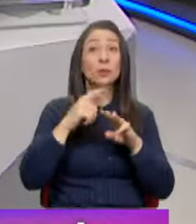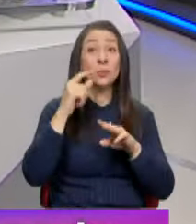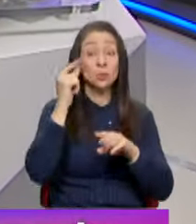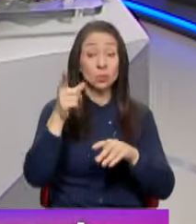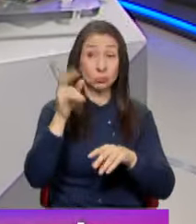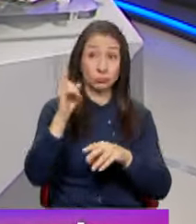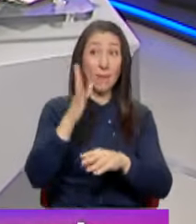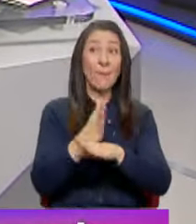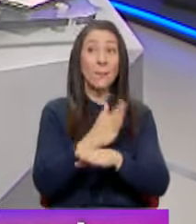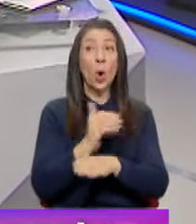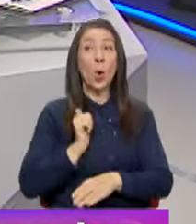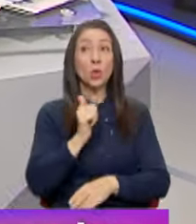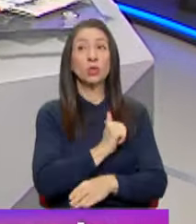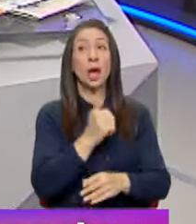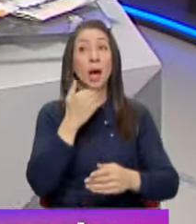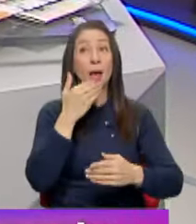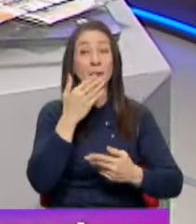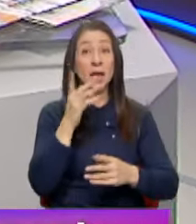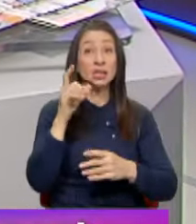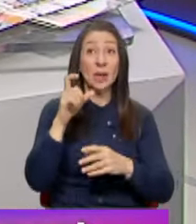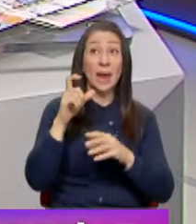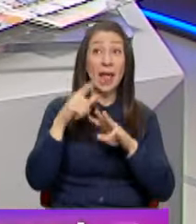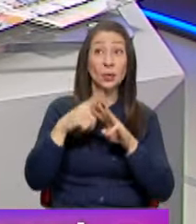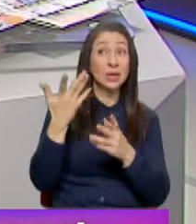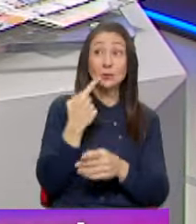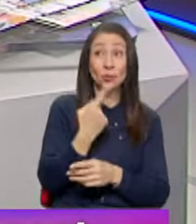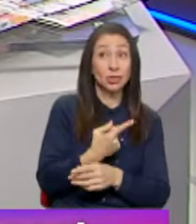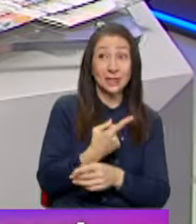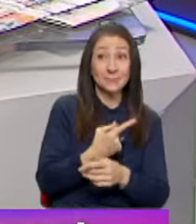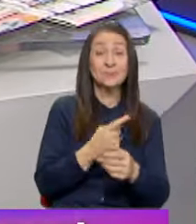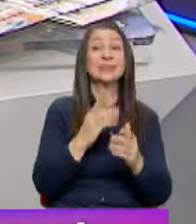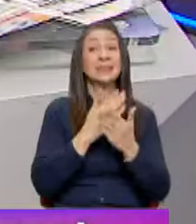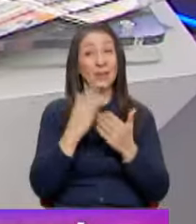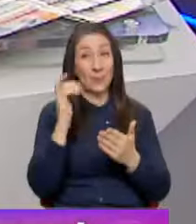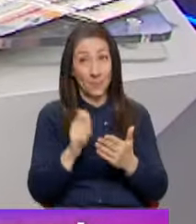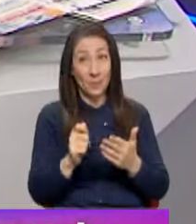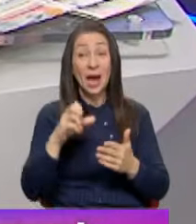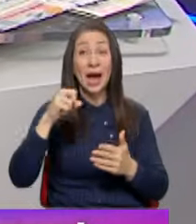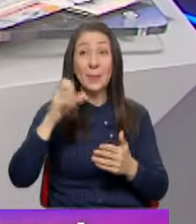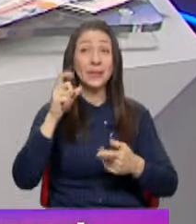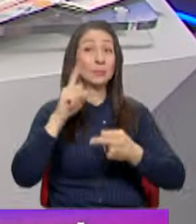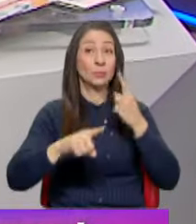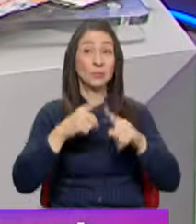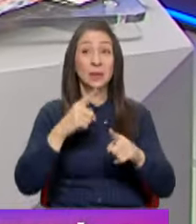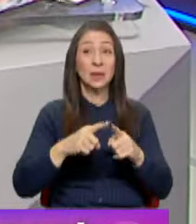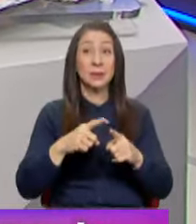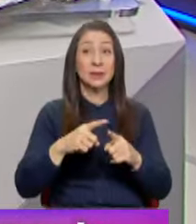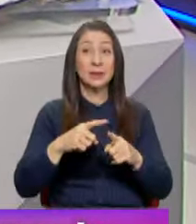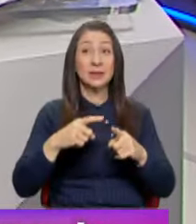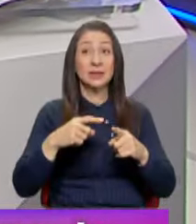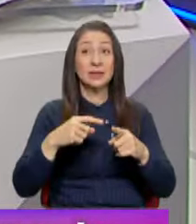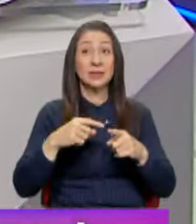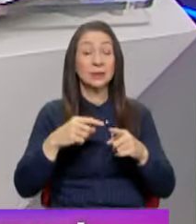memleketi Ordu'da kurdu acaba Cemal enginyurt buna ne söyleyecek devam edelim AK Parti siyaseti Eee